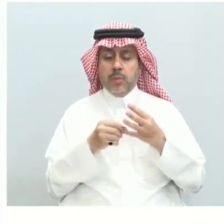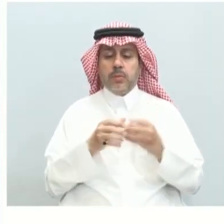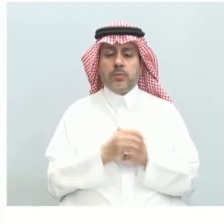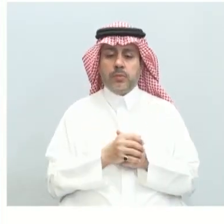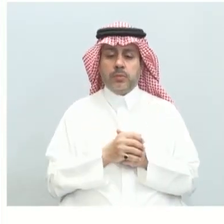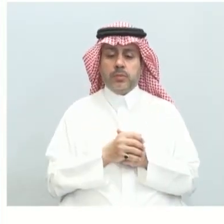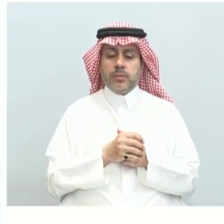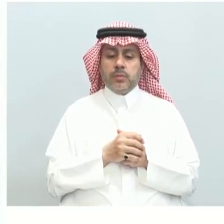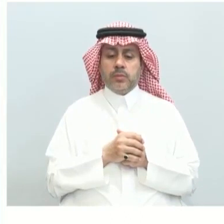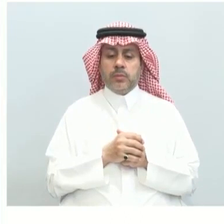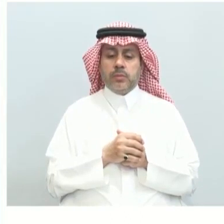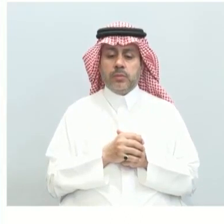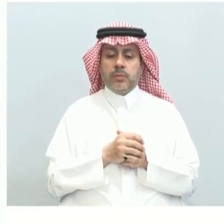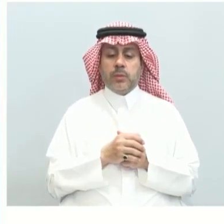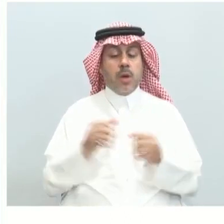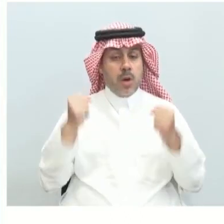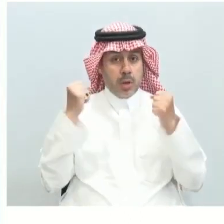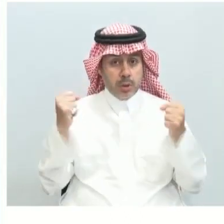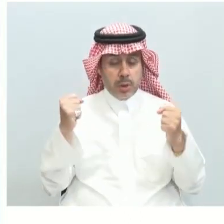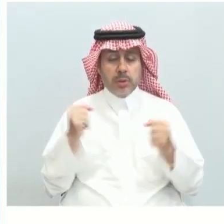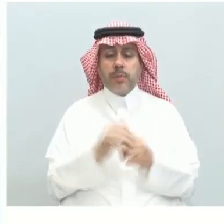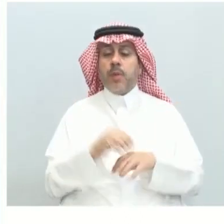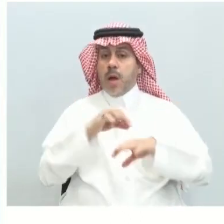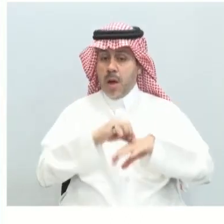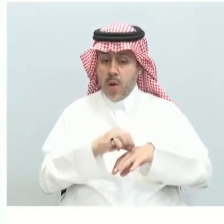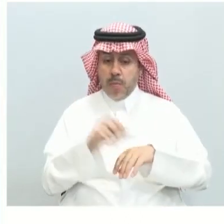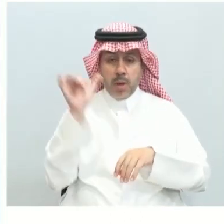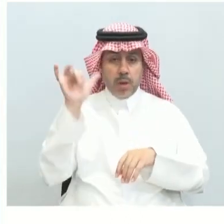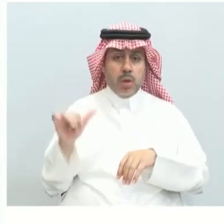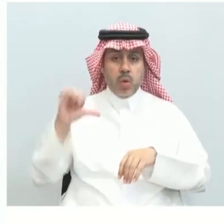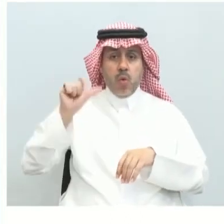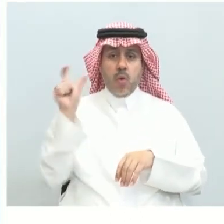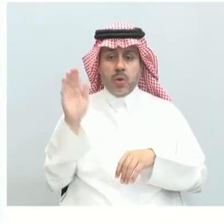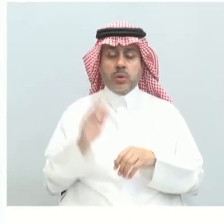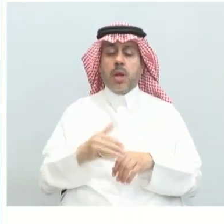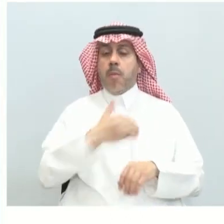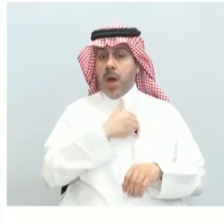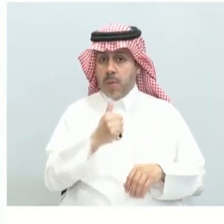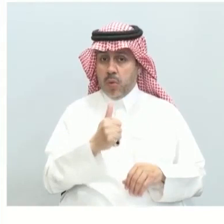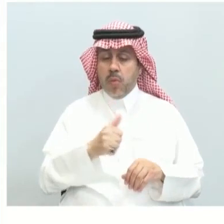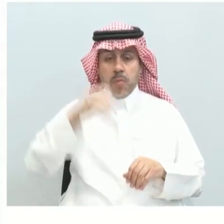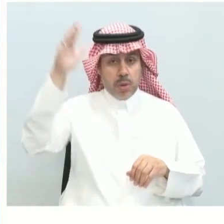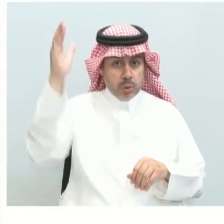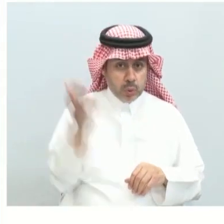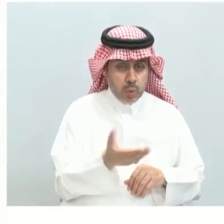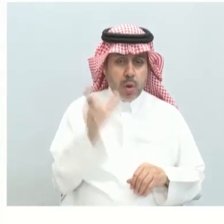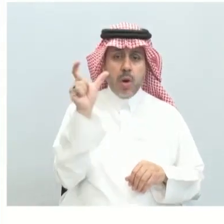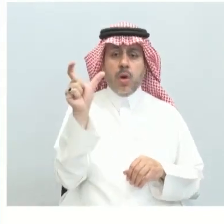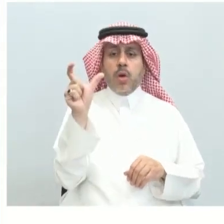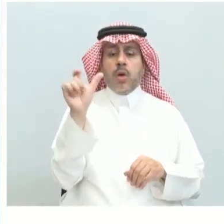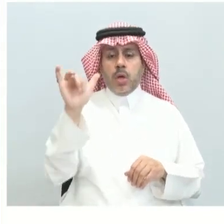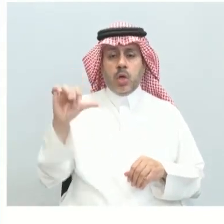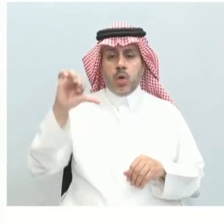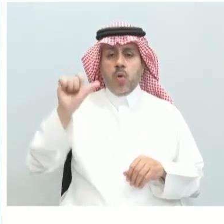موضوعات هذه السوره وهو نجاه قوم يونس عليه السلام لما امنوا برسول الله يونس عليه السلام